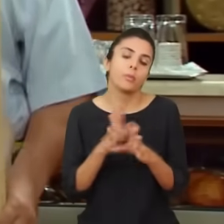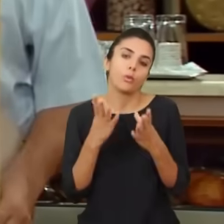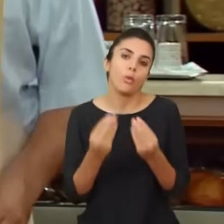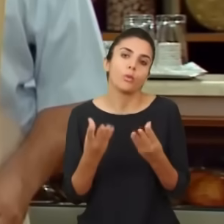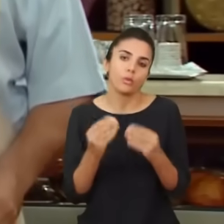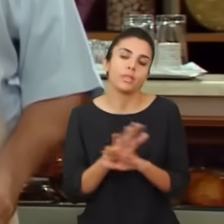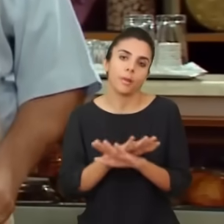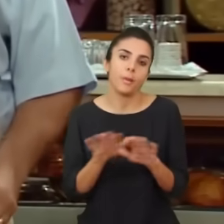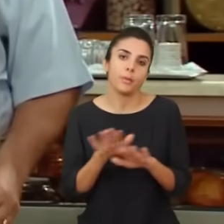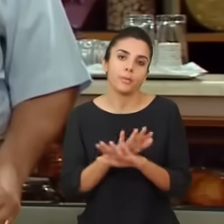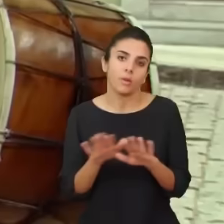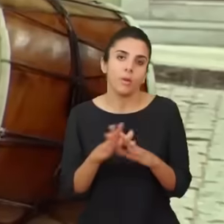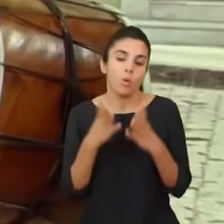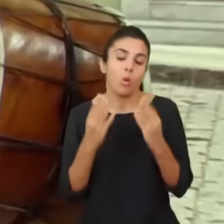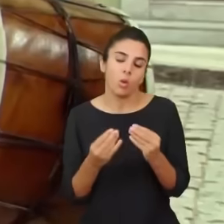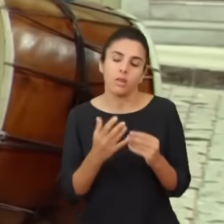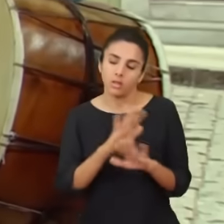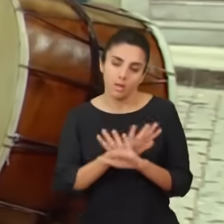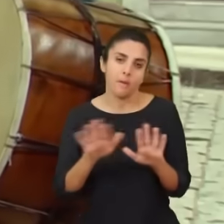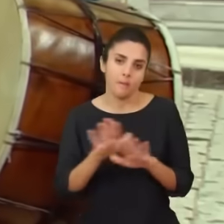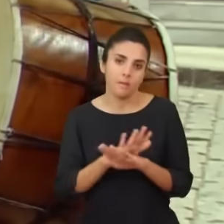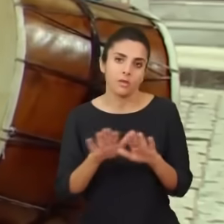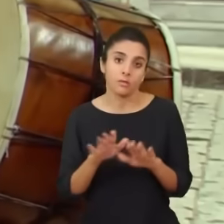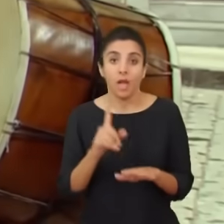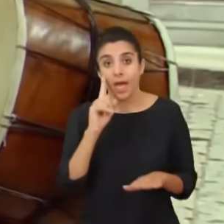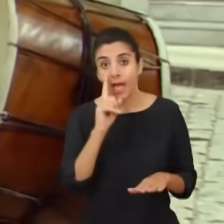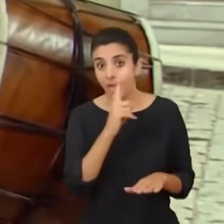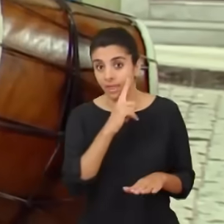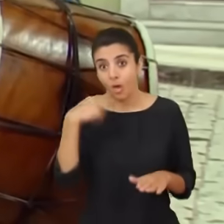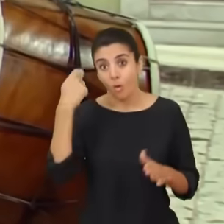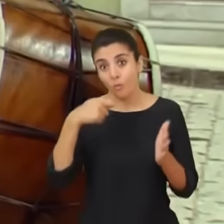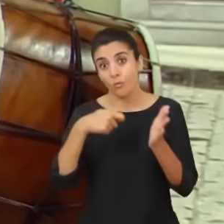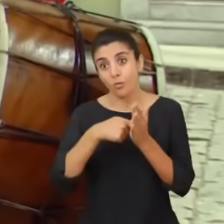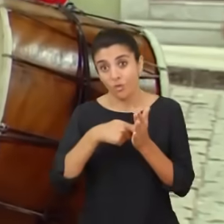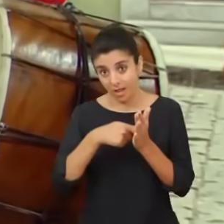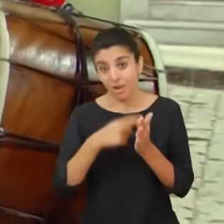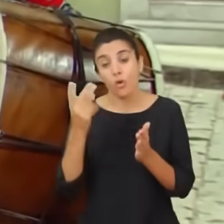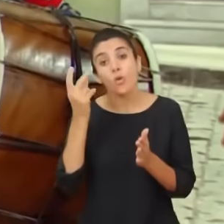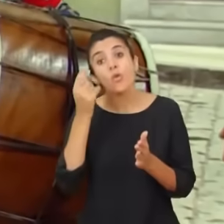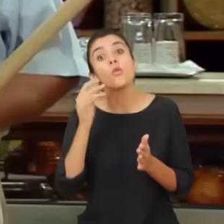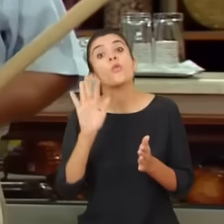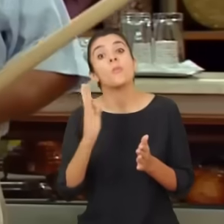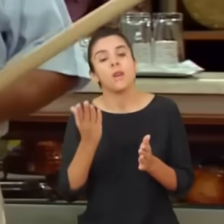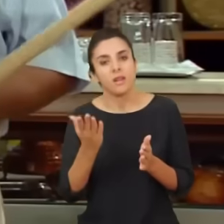Tamam. Dangırdama. Tamam. Enişte muhtar unutma ki.